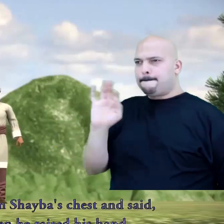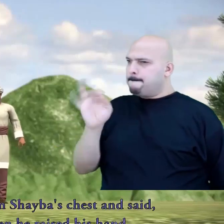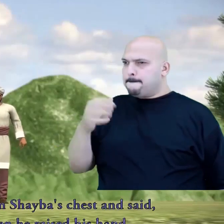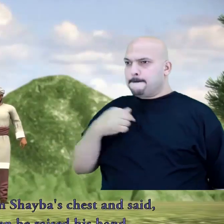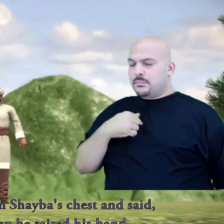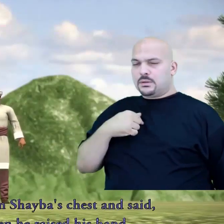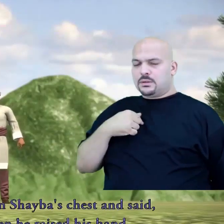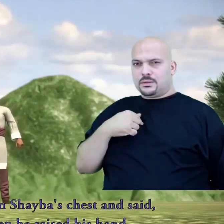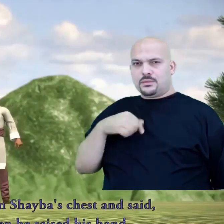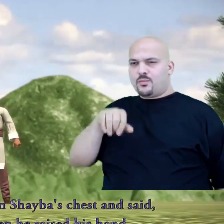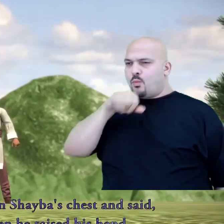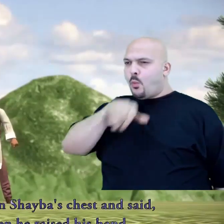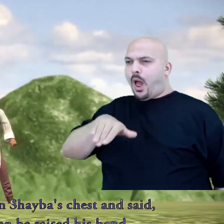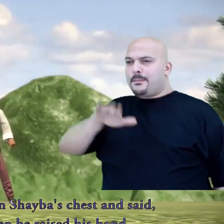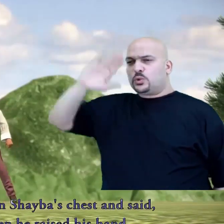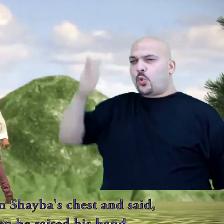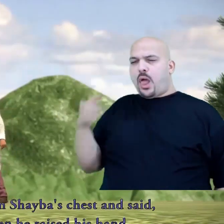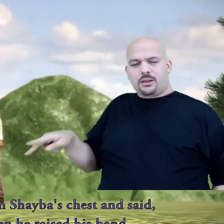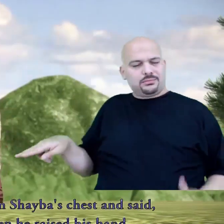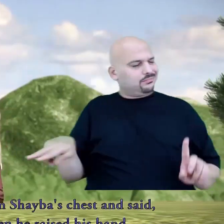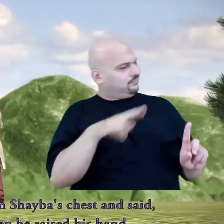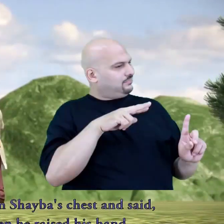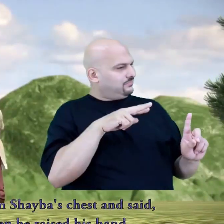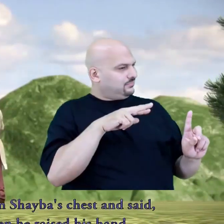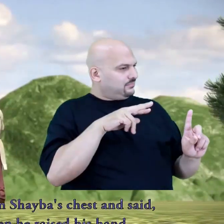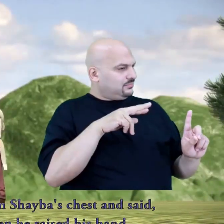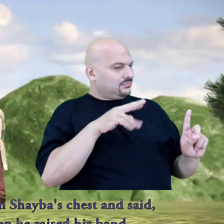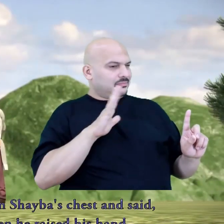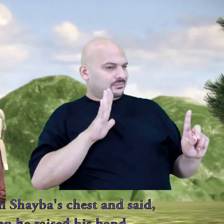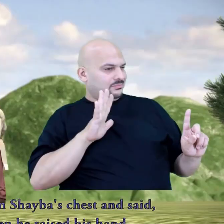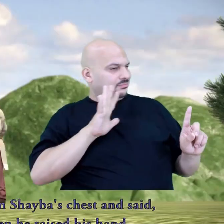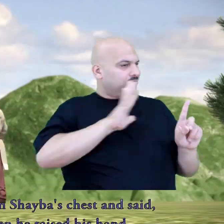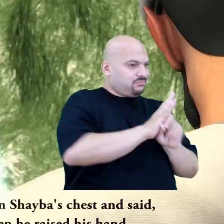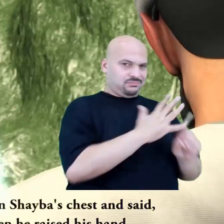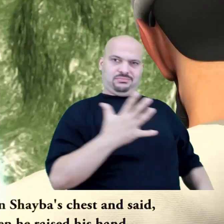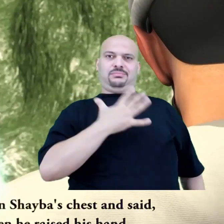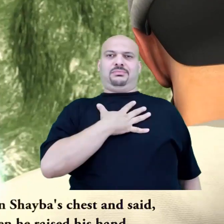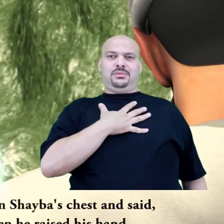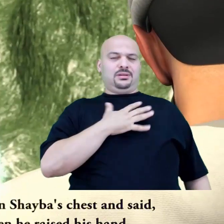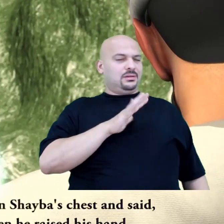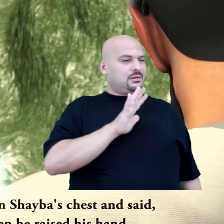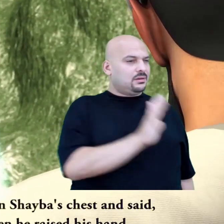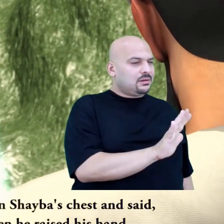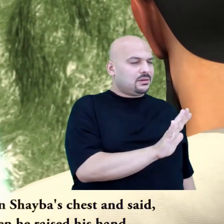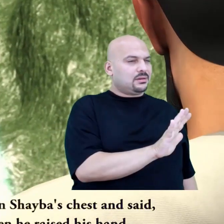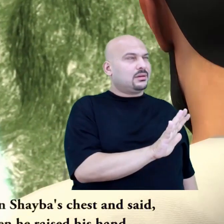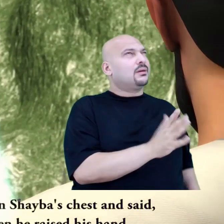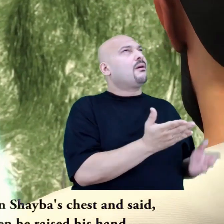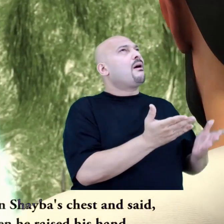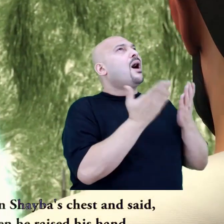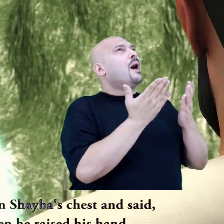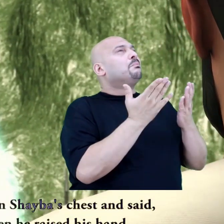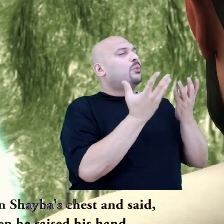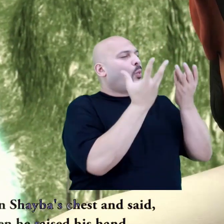إليه ووضع يده على صدره وقال: اللهم اهد شيبة.